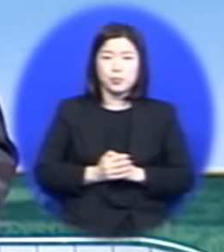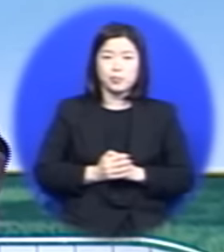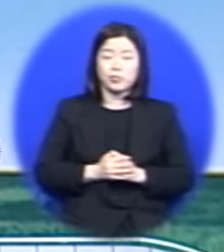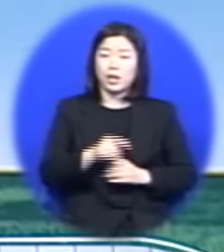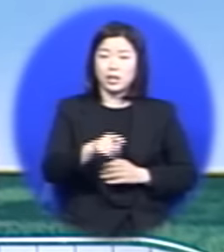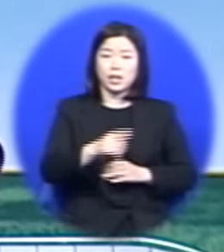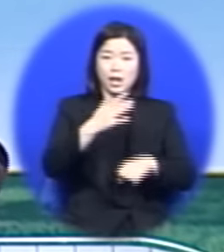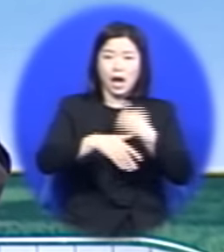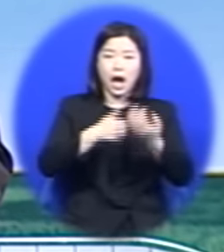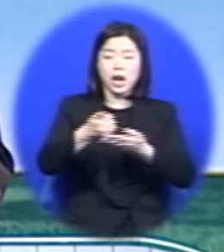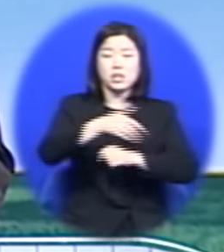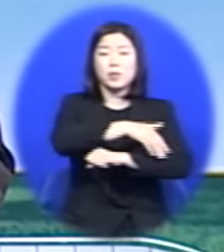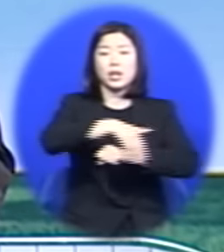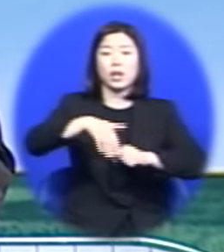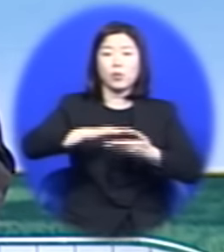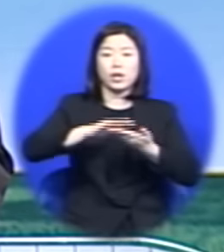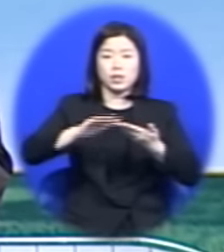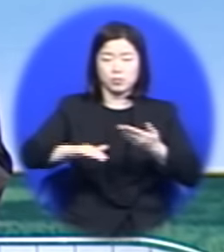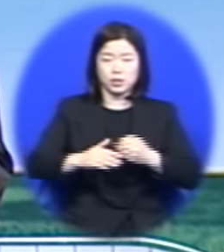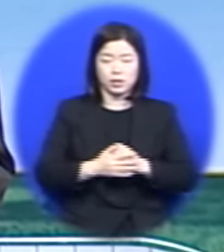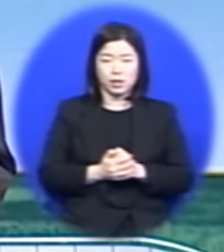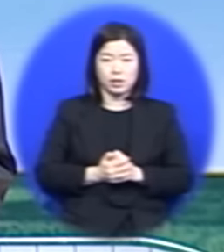이게 하나님의 계획인 것입니다.